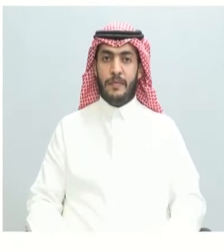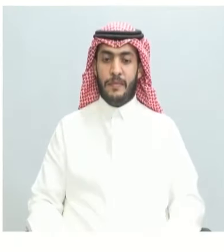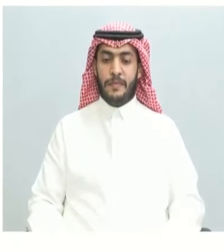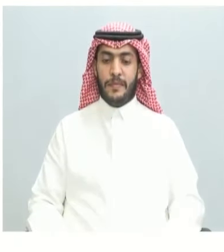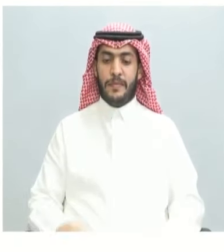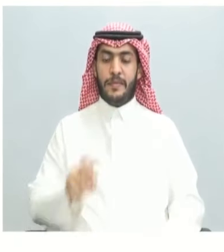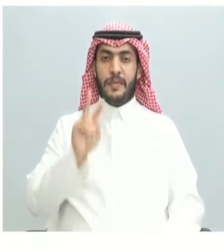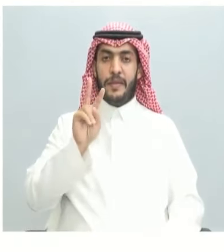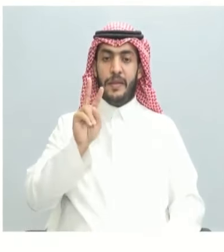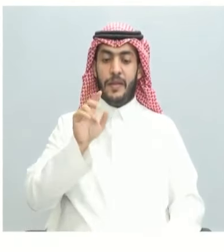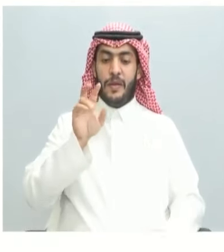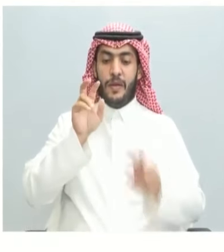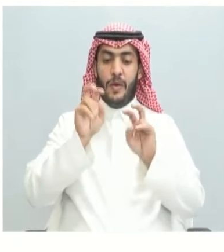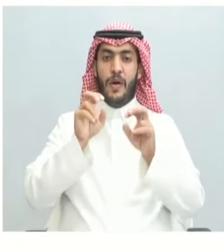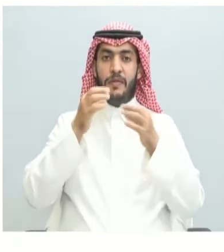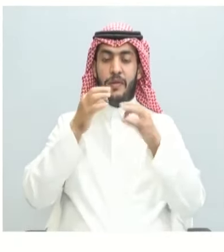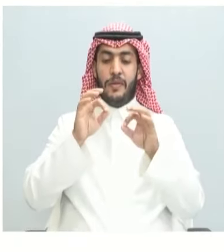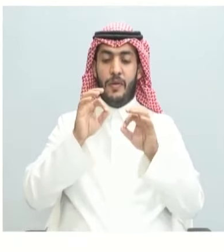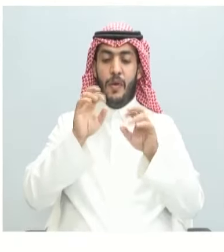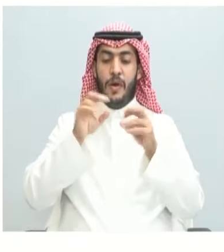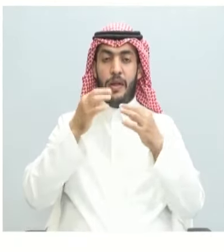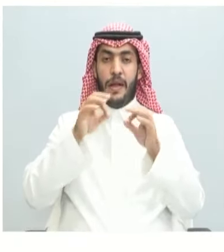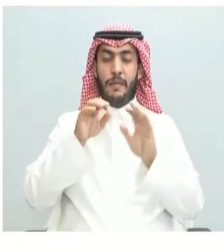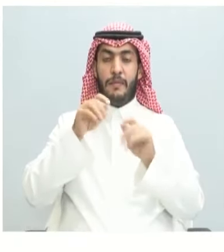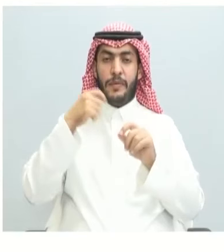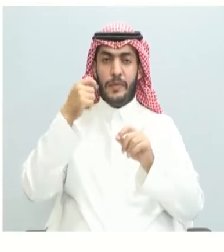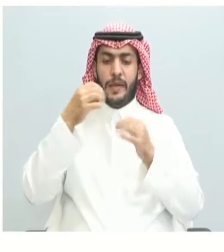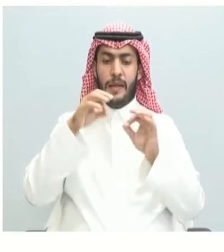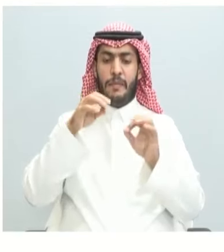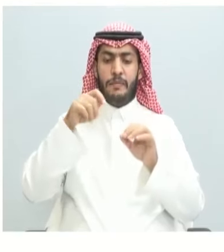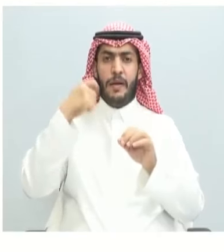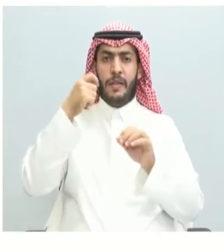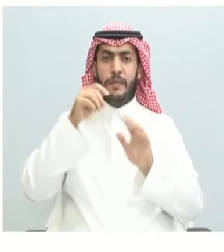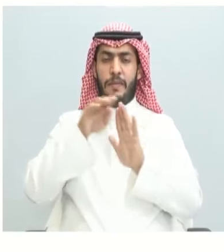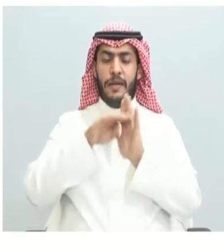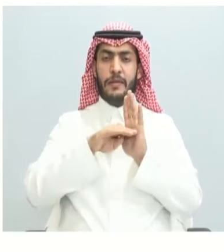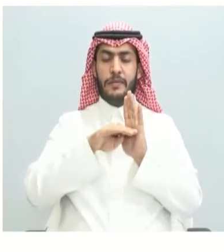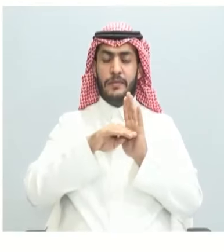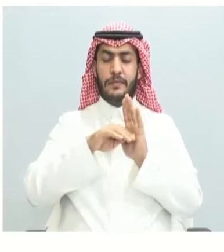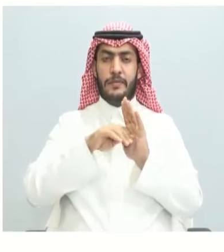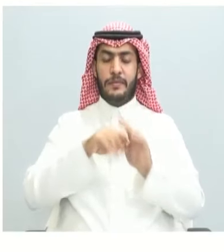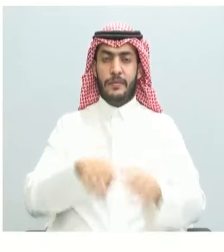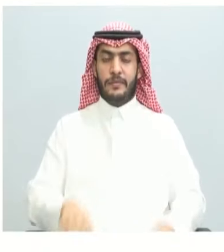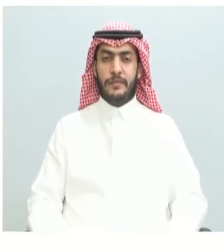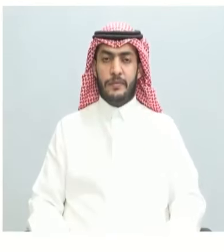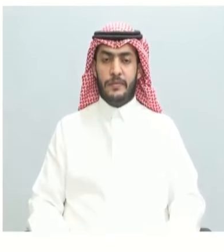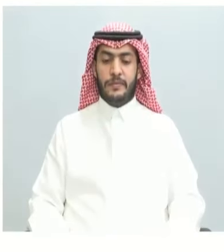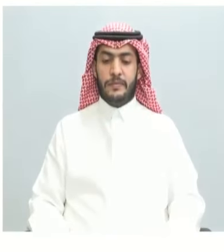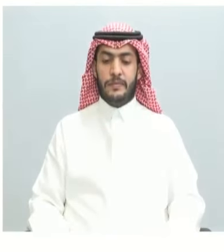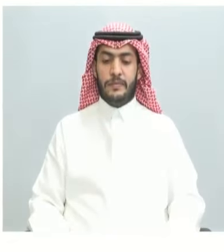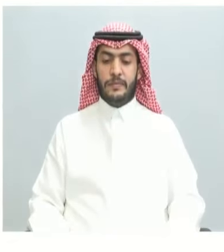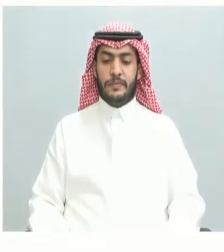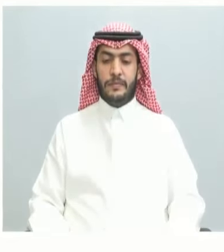طيب اثنين اوقف الكل توقف جميع المقاطع البرمجيه في ماذا اوقف